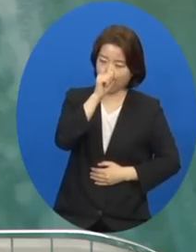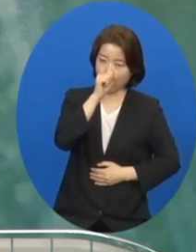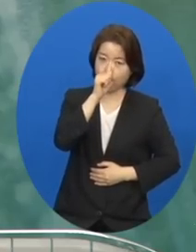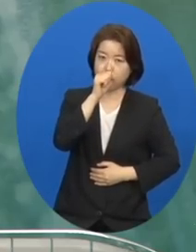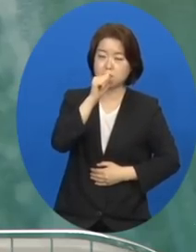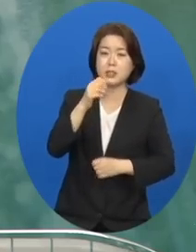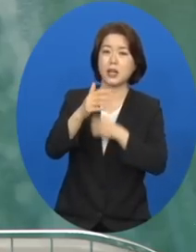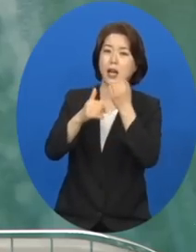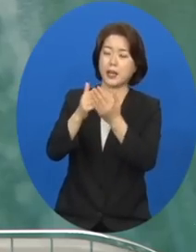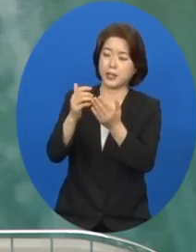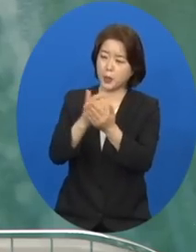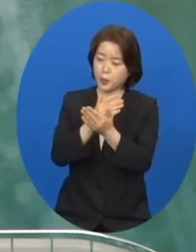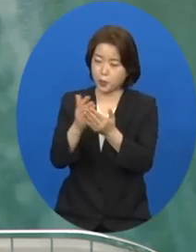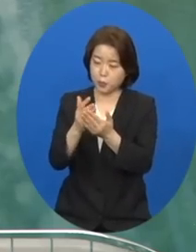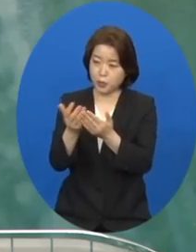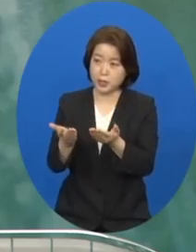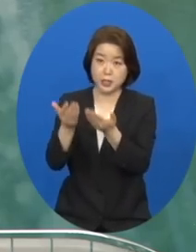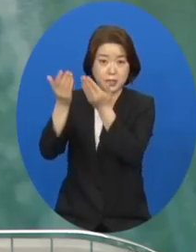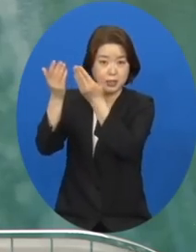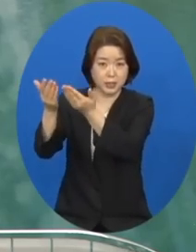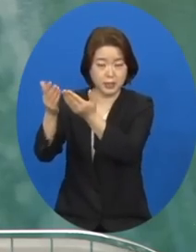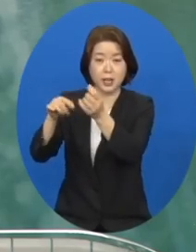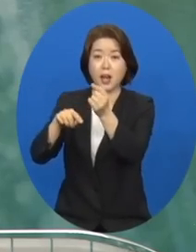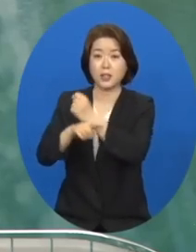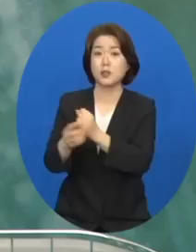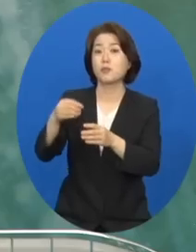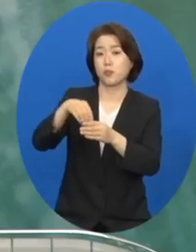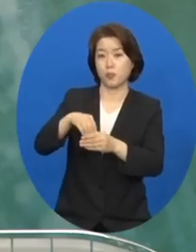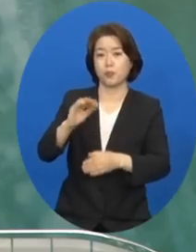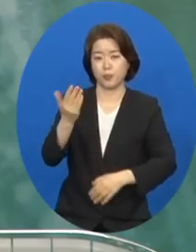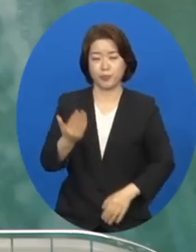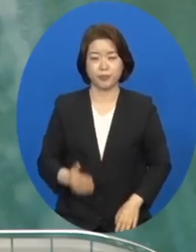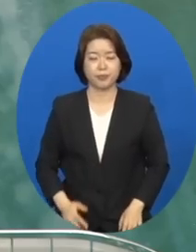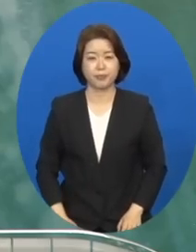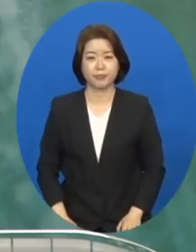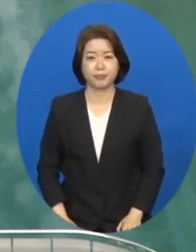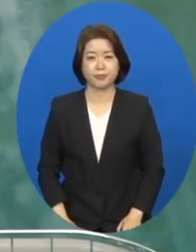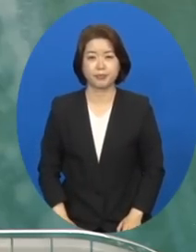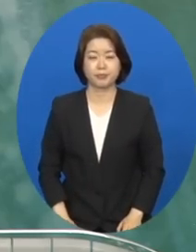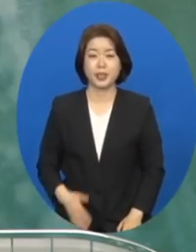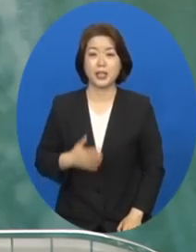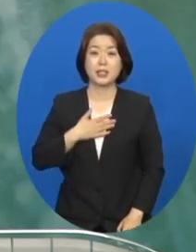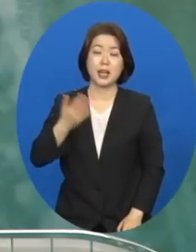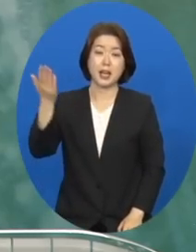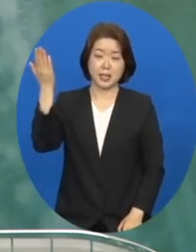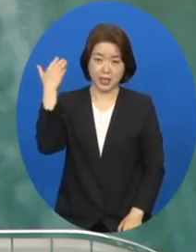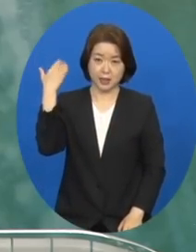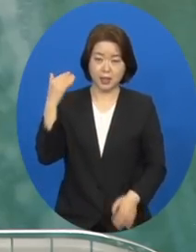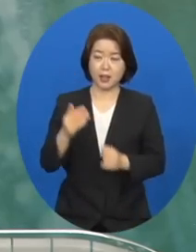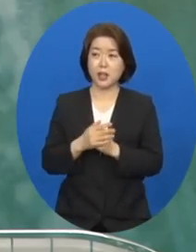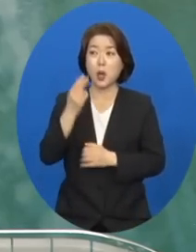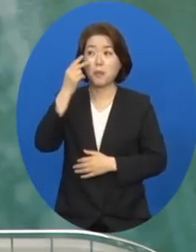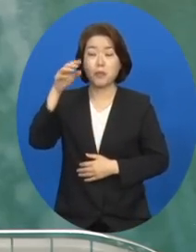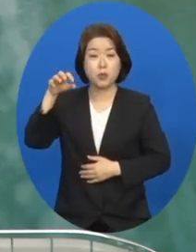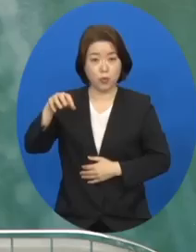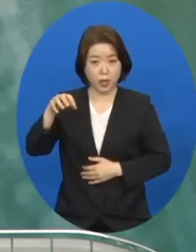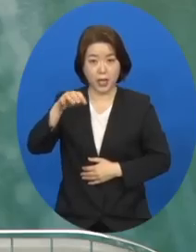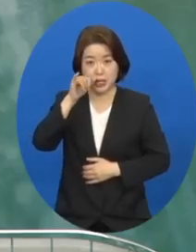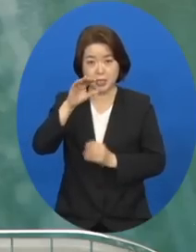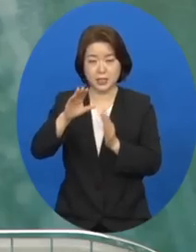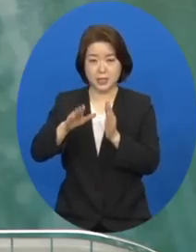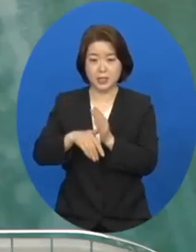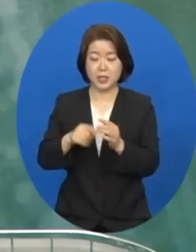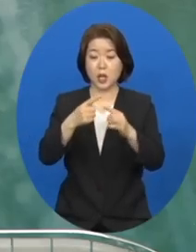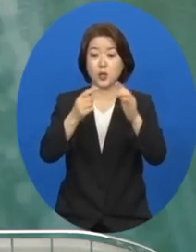하나님께 구별하여 들이라는 의미가 있다는 것이죠 제가 예전에 미국에서 있을 때 듀에